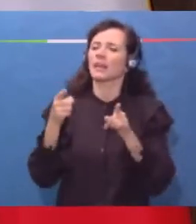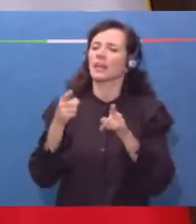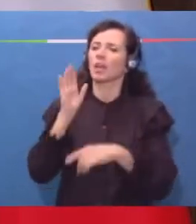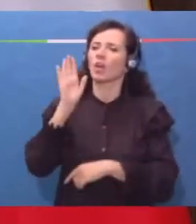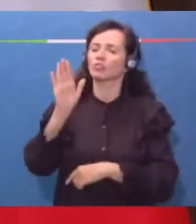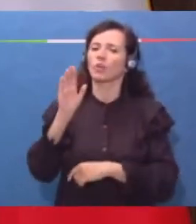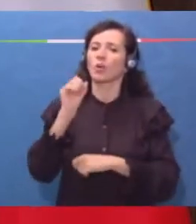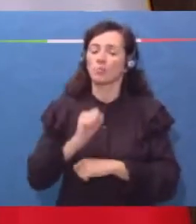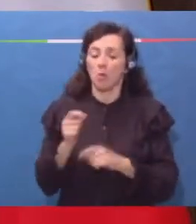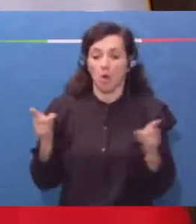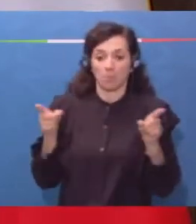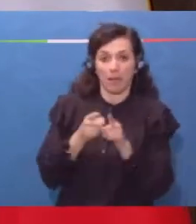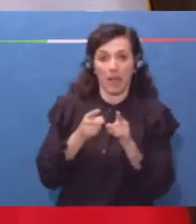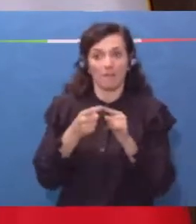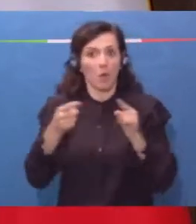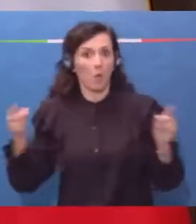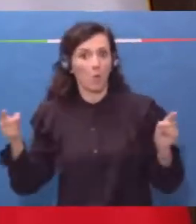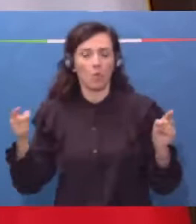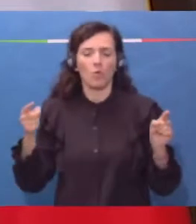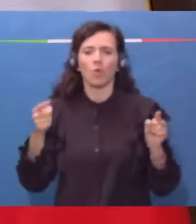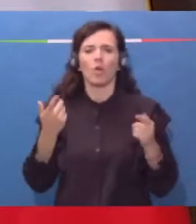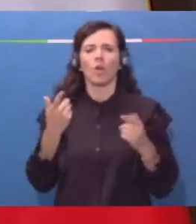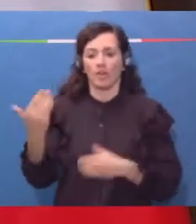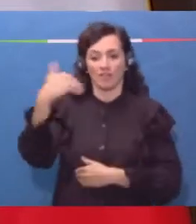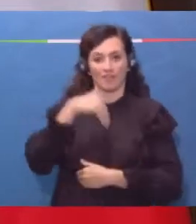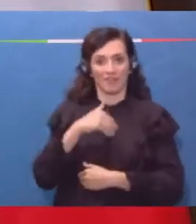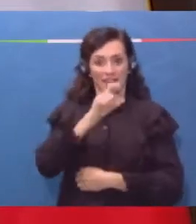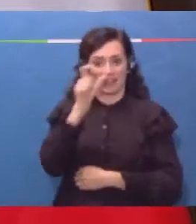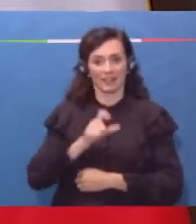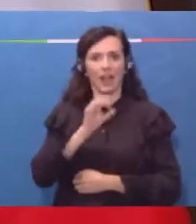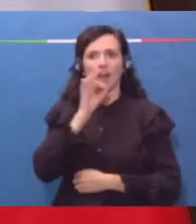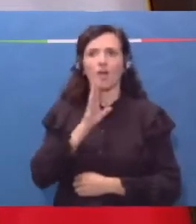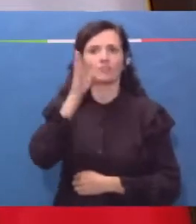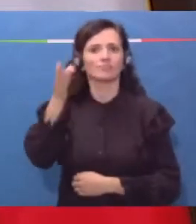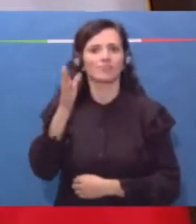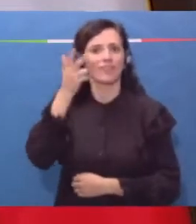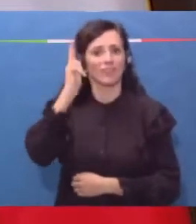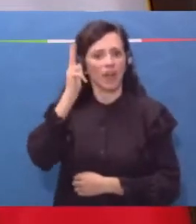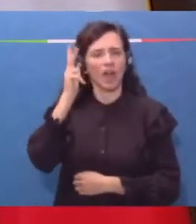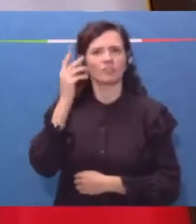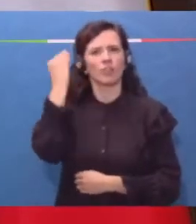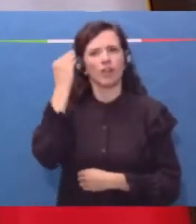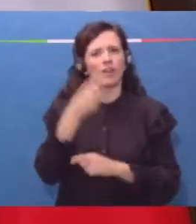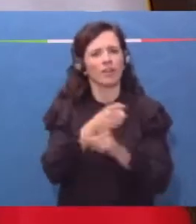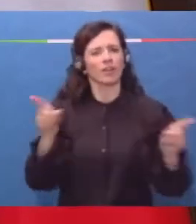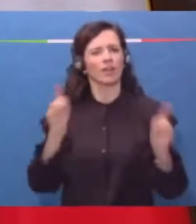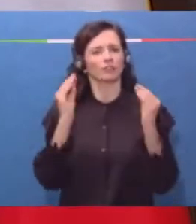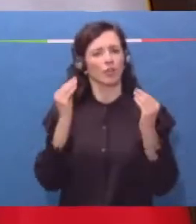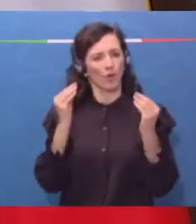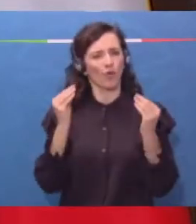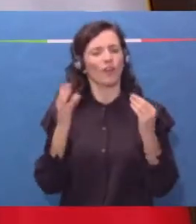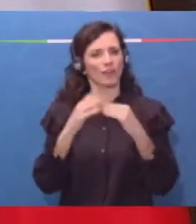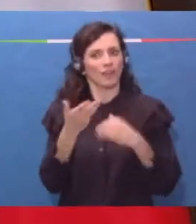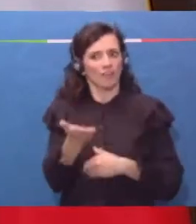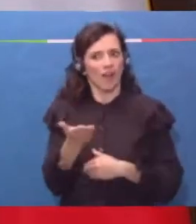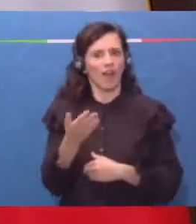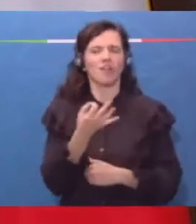lungo, nei nostri rispettivi paesi. E vorrei oggi anche ricordare in